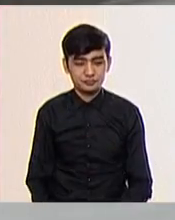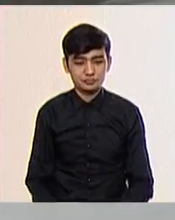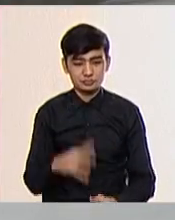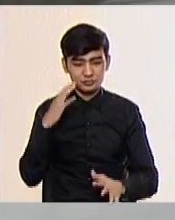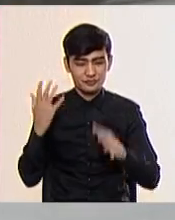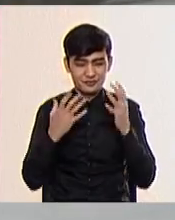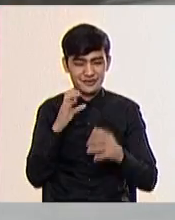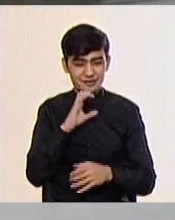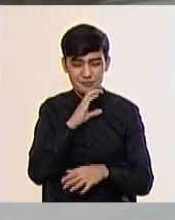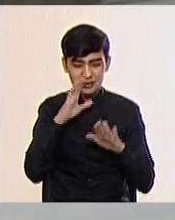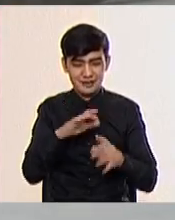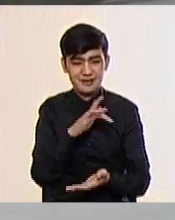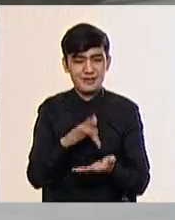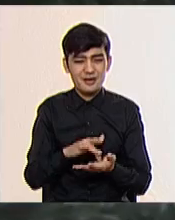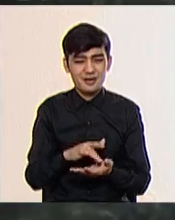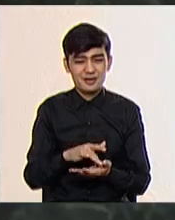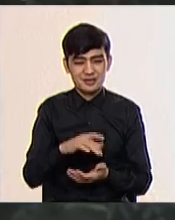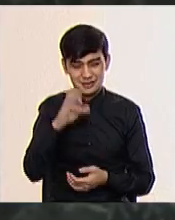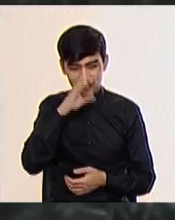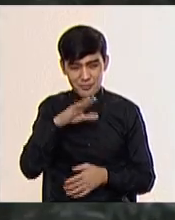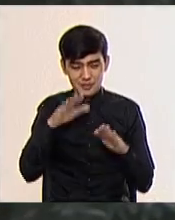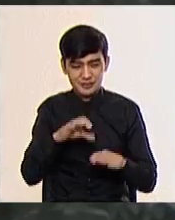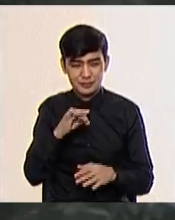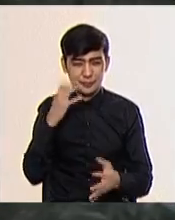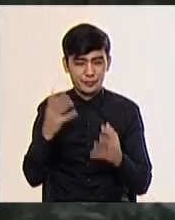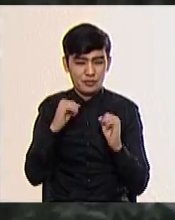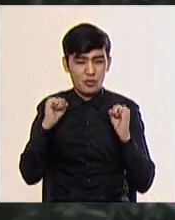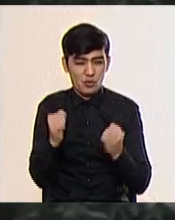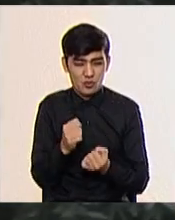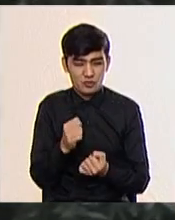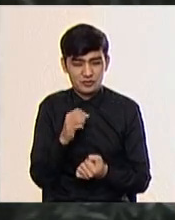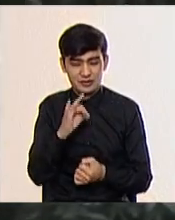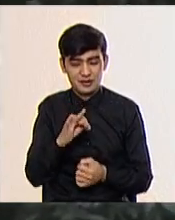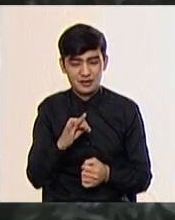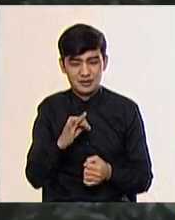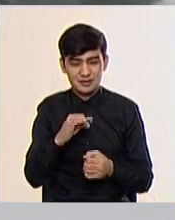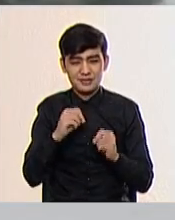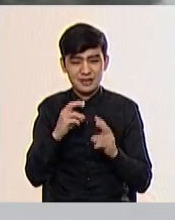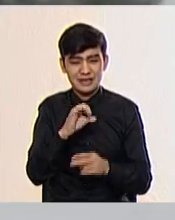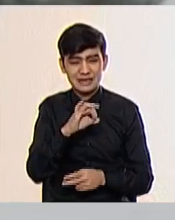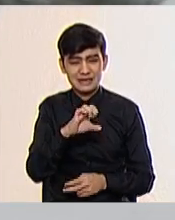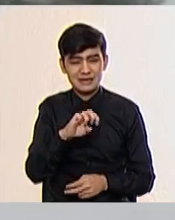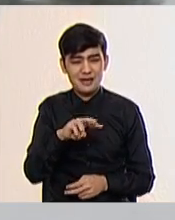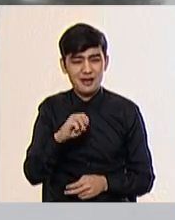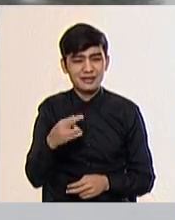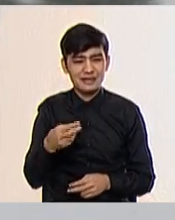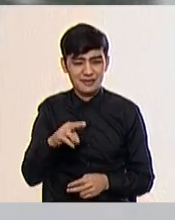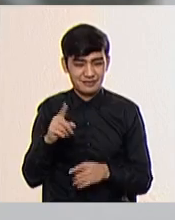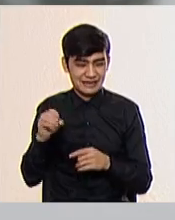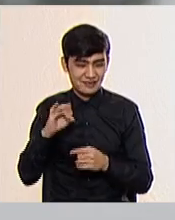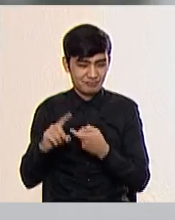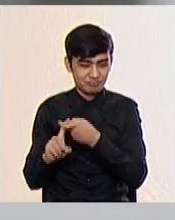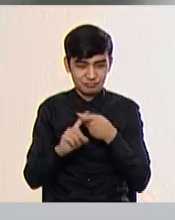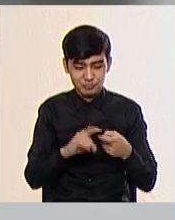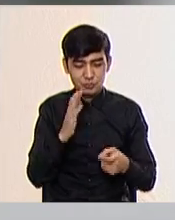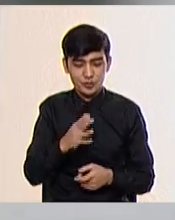Метели на север и в центральную часть страны принесет циклон, подпитываемый холодными воздушными массами Исландии. А арктически вслед за этим